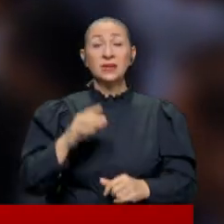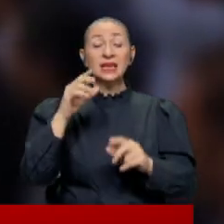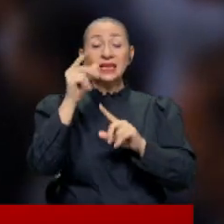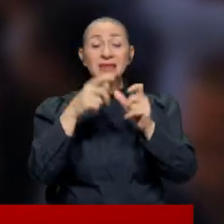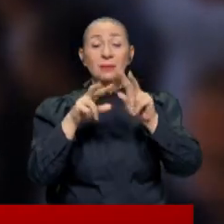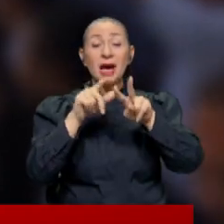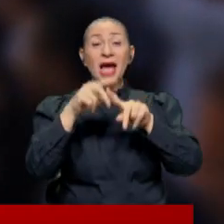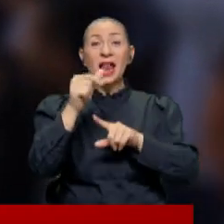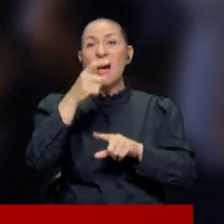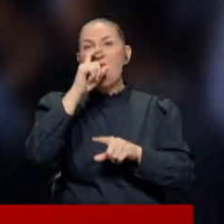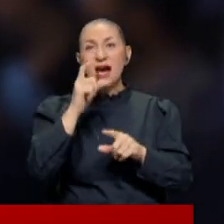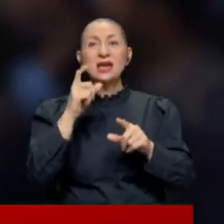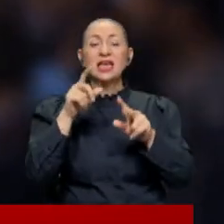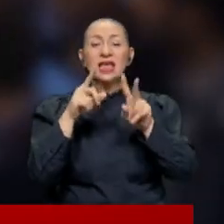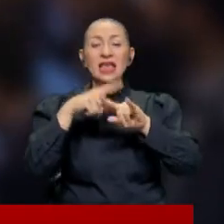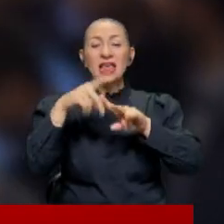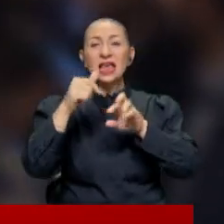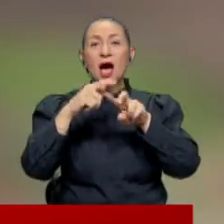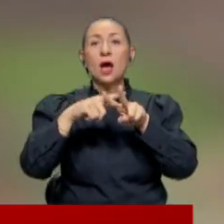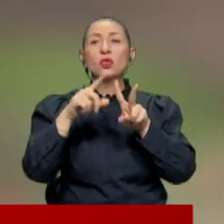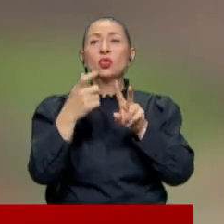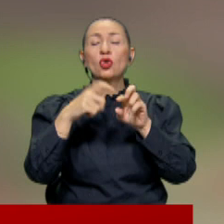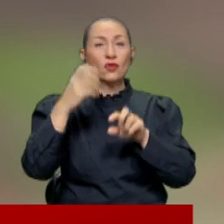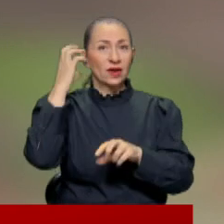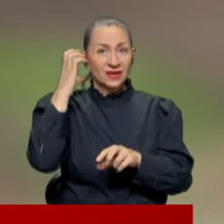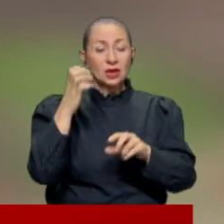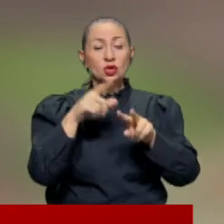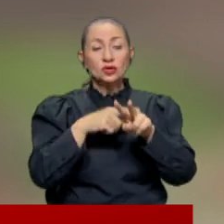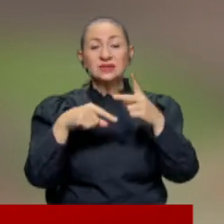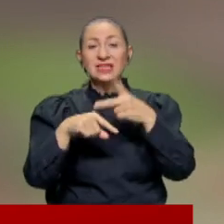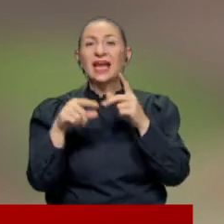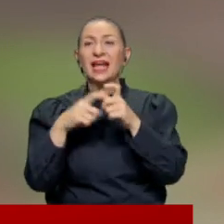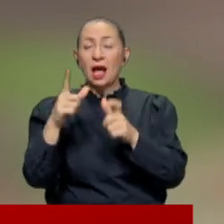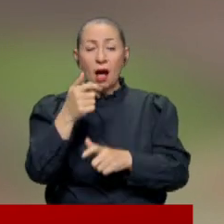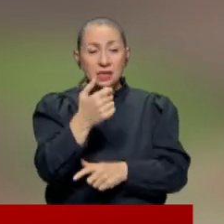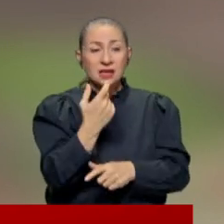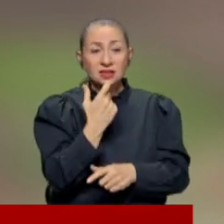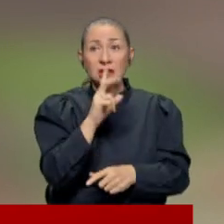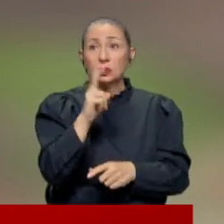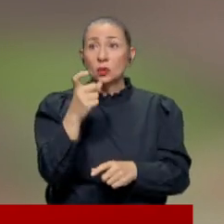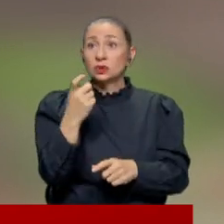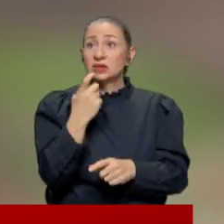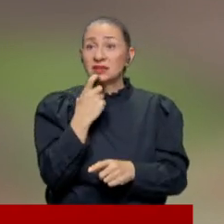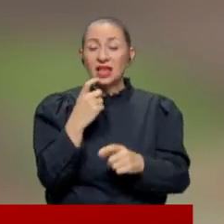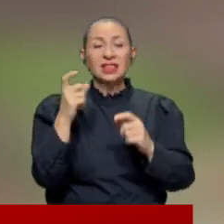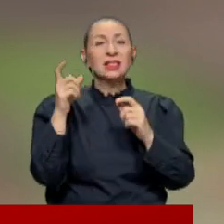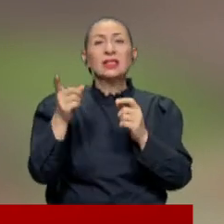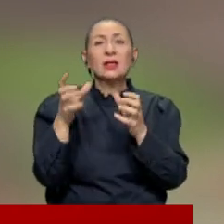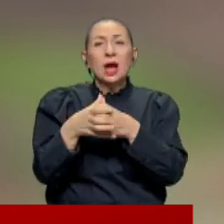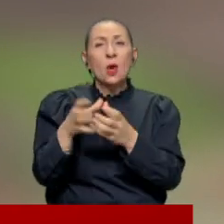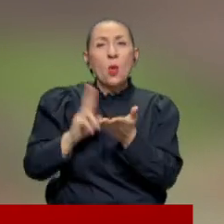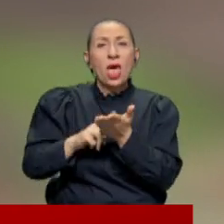İsmail Ağa cemaatinden Hira Nur Vakfı'nın kurucusu Yusuf Ziya G'nin 6 yaşındaki kızını 29 yaşındaki tarikat